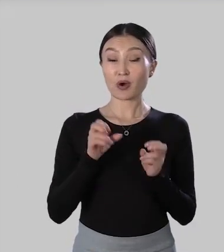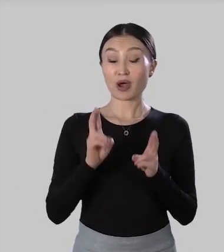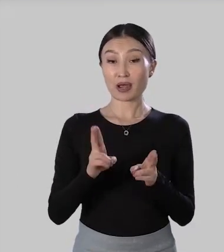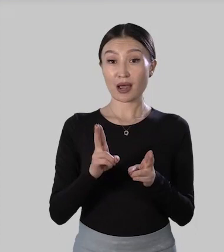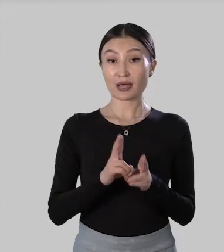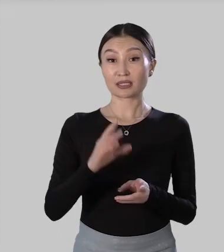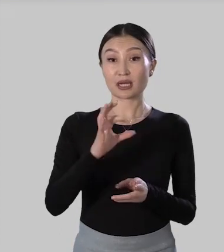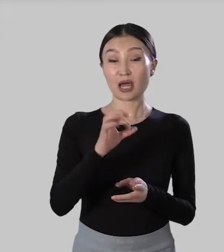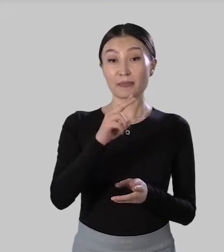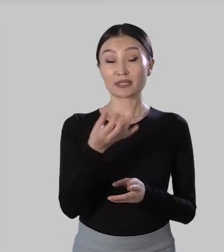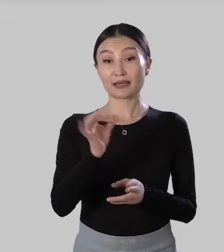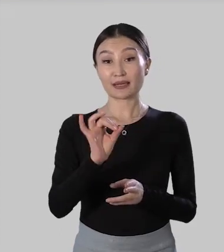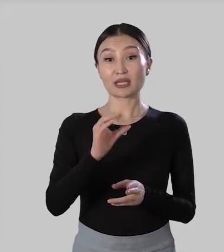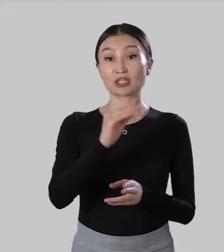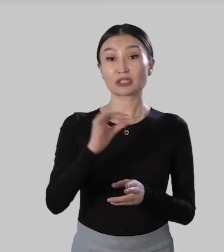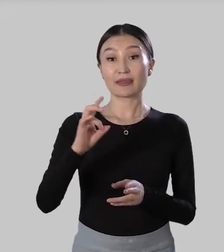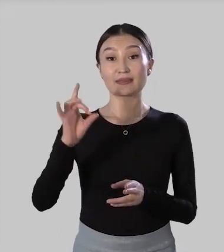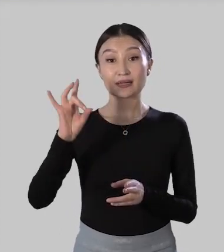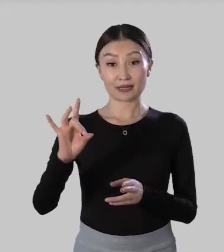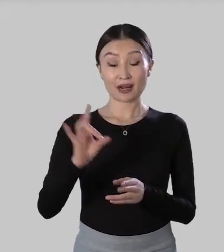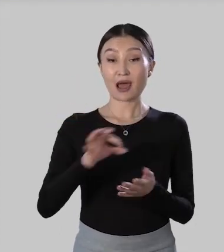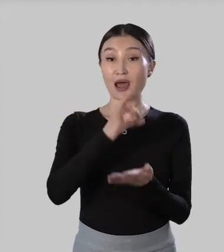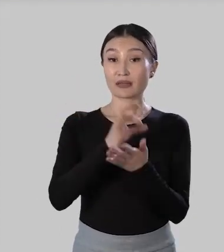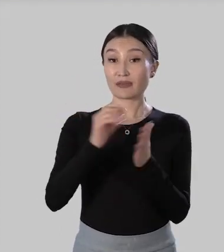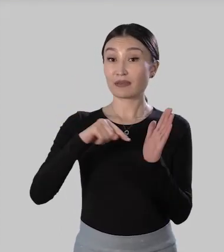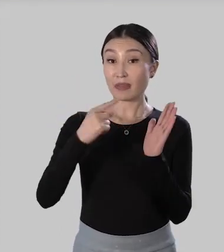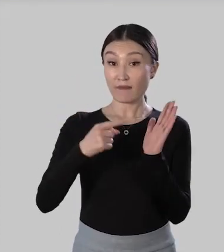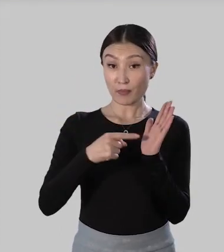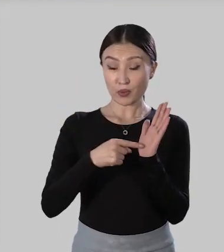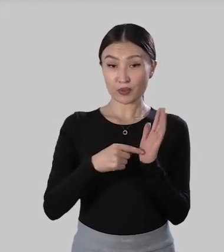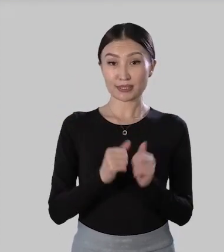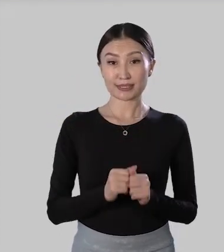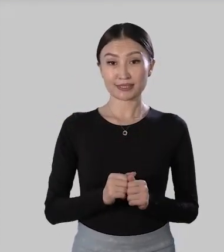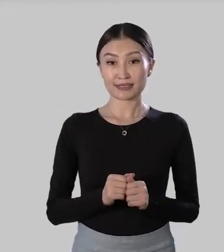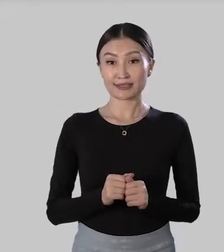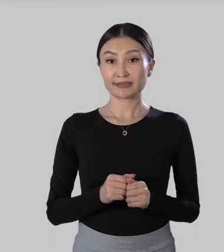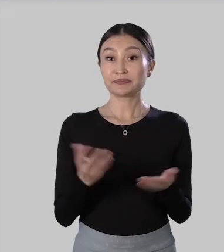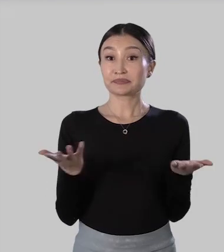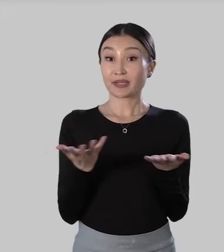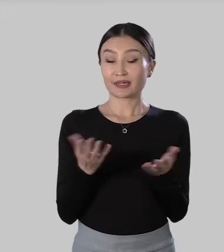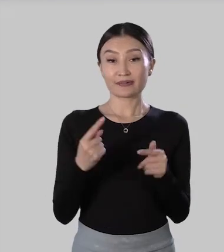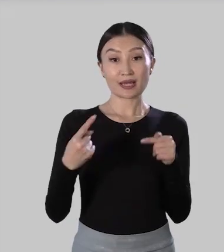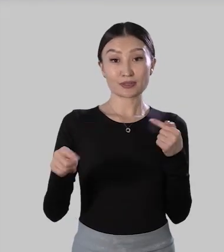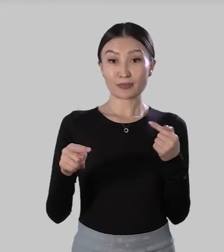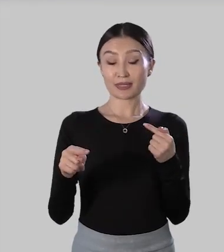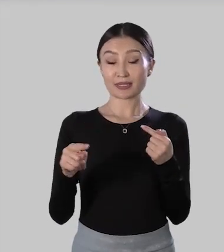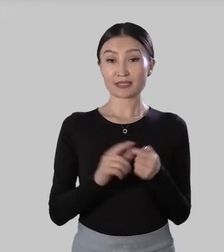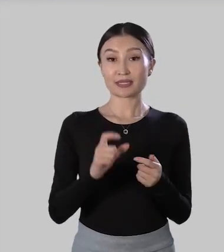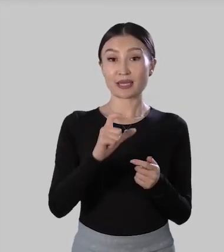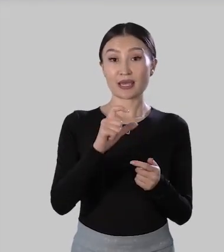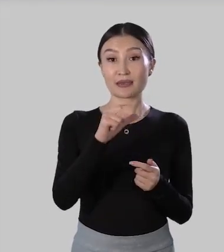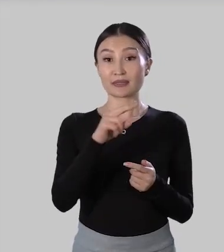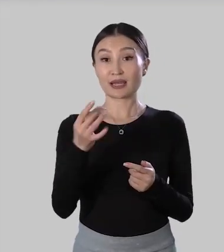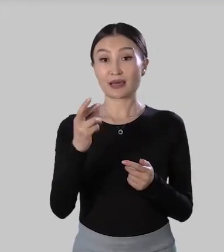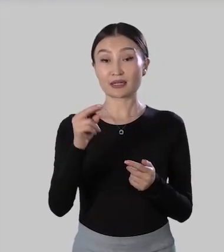как эпистолярный жанр. И сегодня на уроке мы ответим на следующие вопросы. Каковы особенности